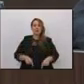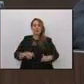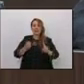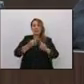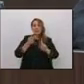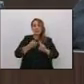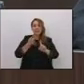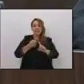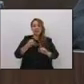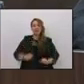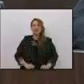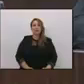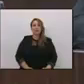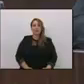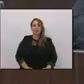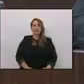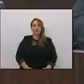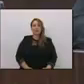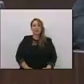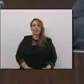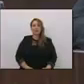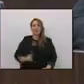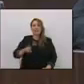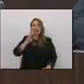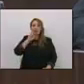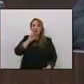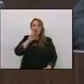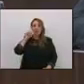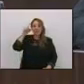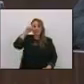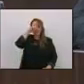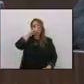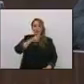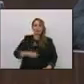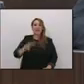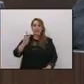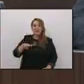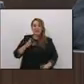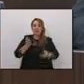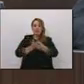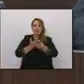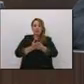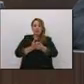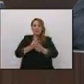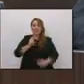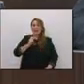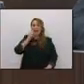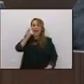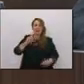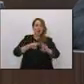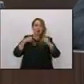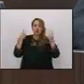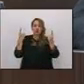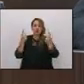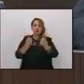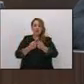هناك بعض الصعوبات. هو في حقيقة كله ملف عقود الملكية بصفة عامة، حتى